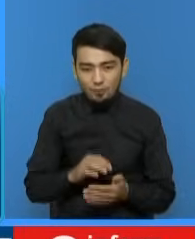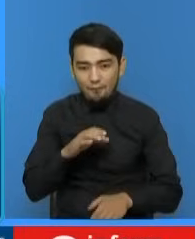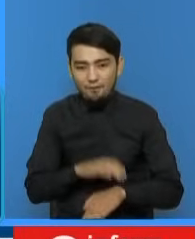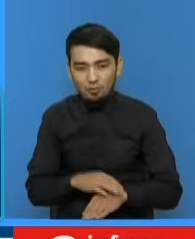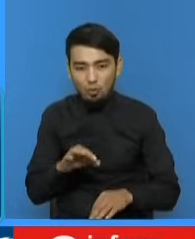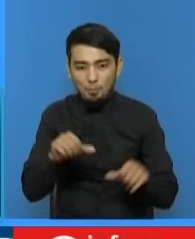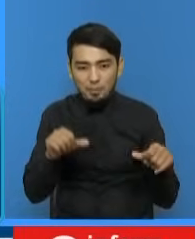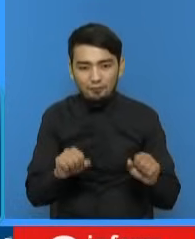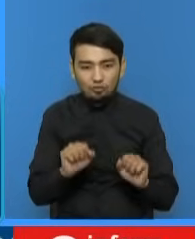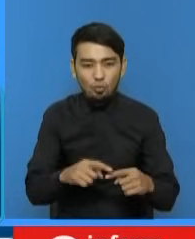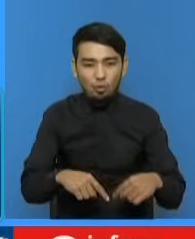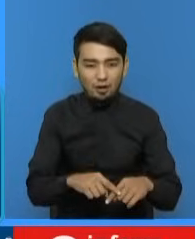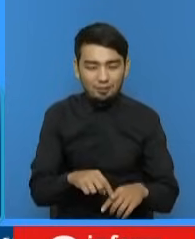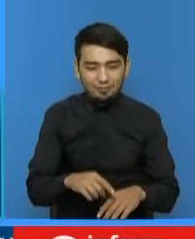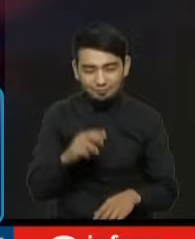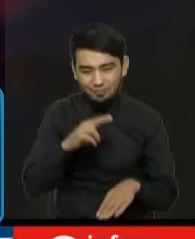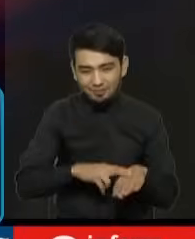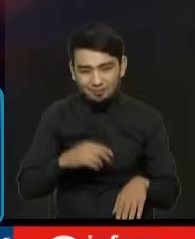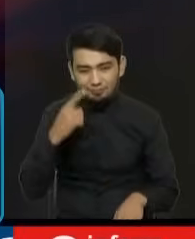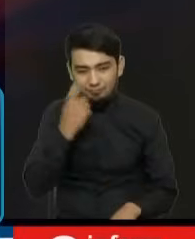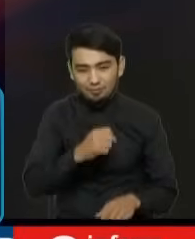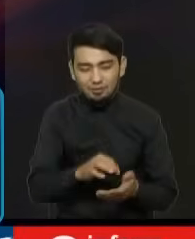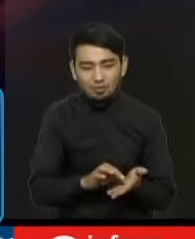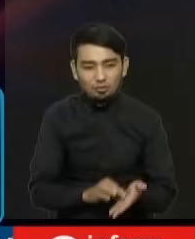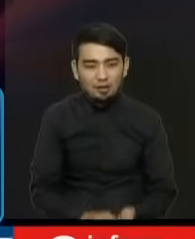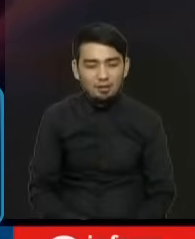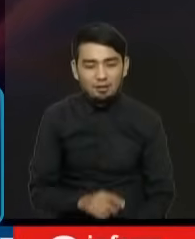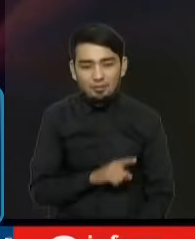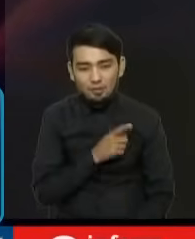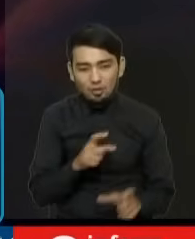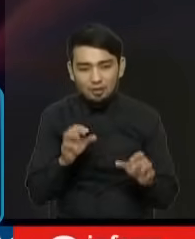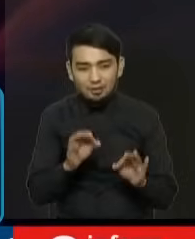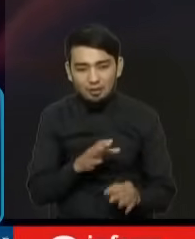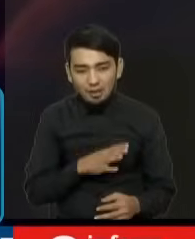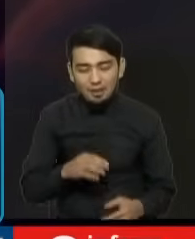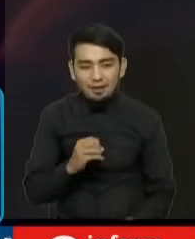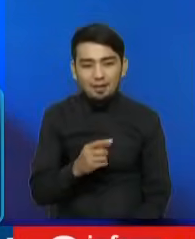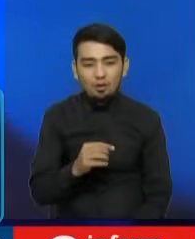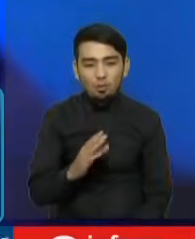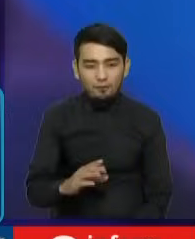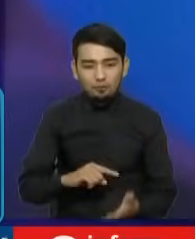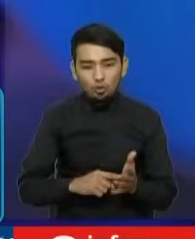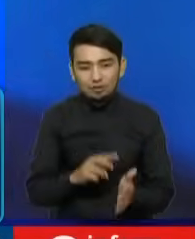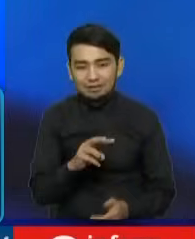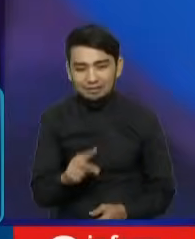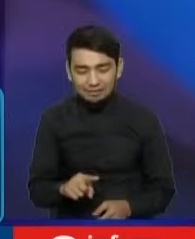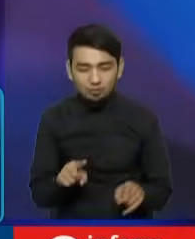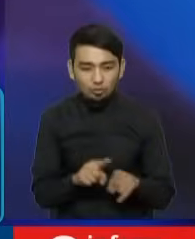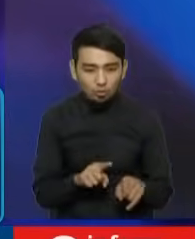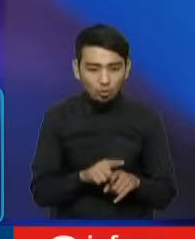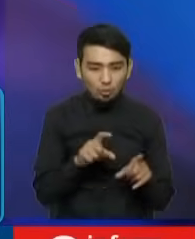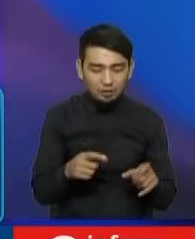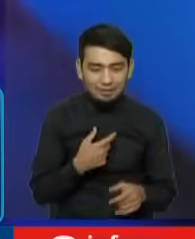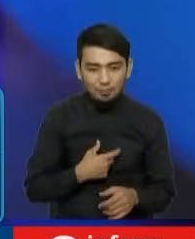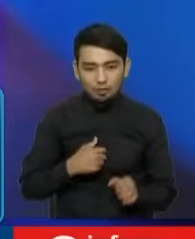в правоохранительные органы Республики Казахстан. Эксперты напоминают, что на портале egov.kz пользователи могут